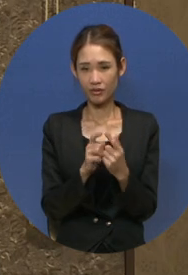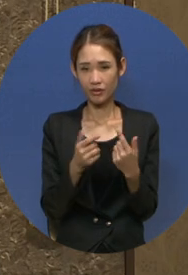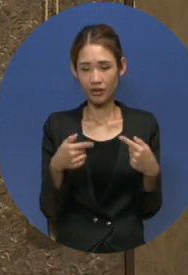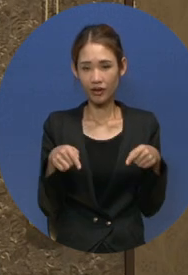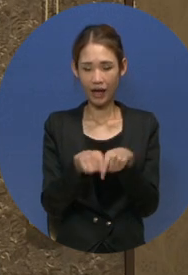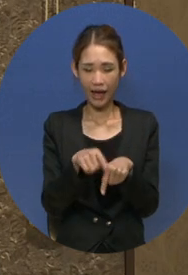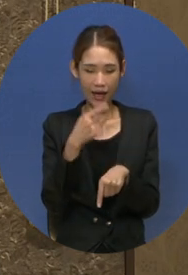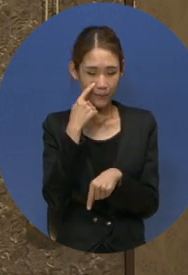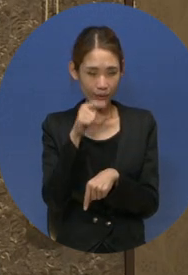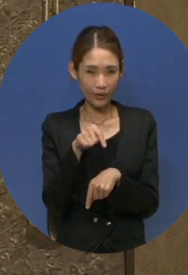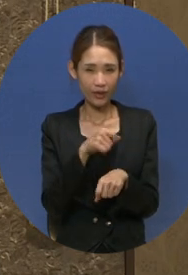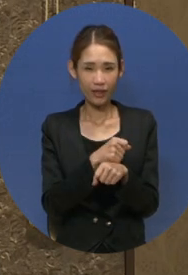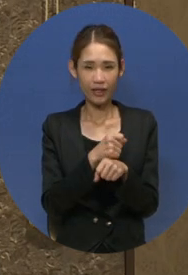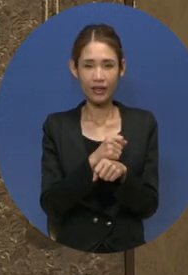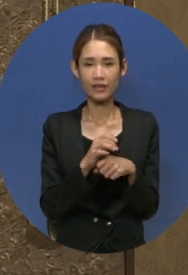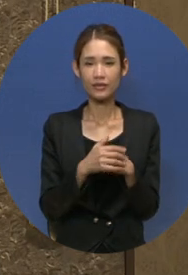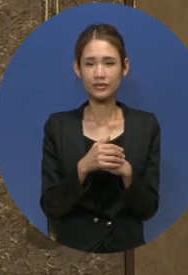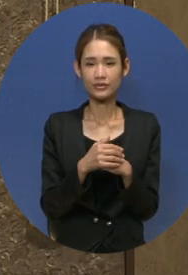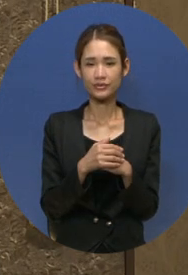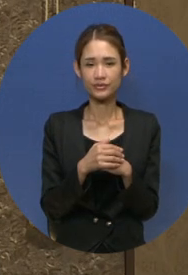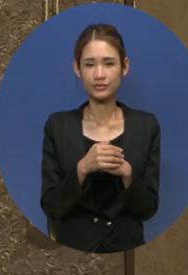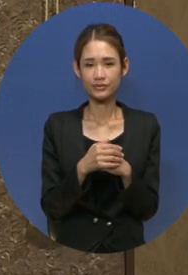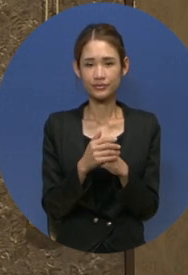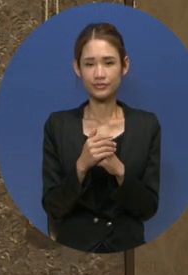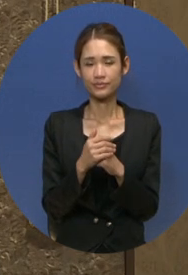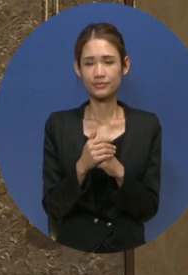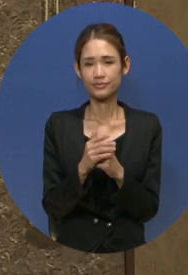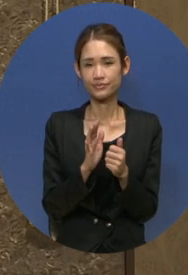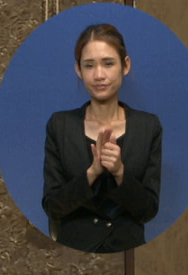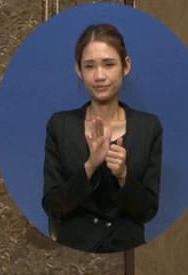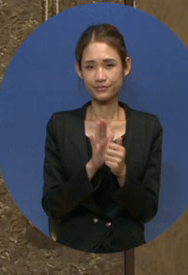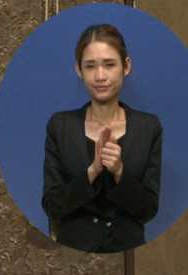한번 해보자 해갖고 이분들한테 이제 이 옹호,